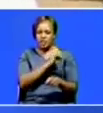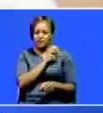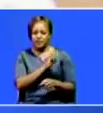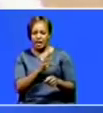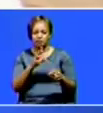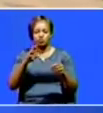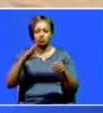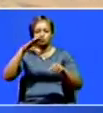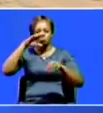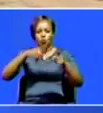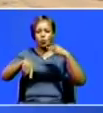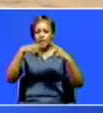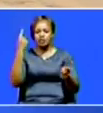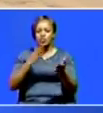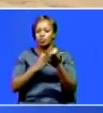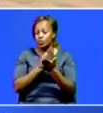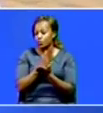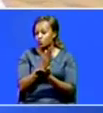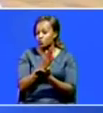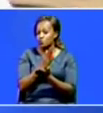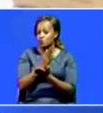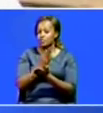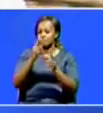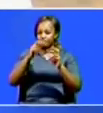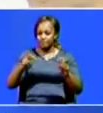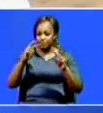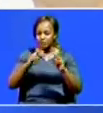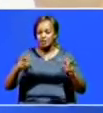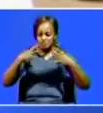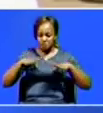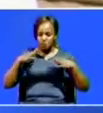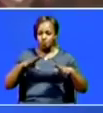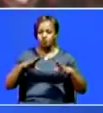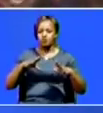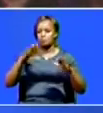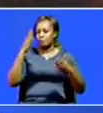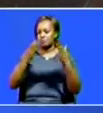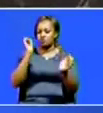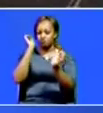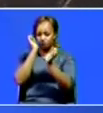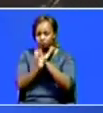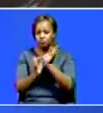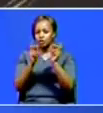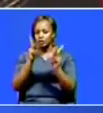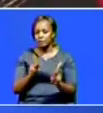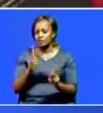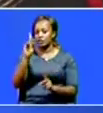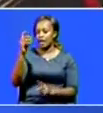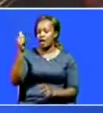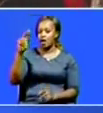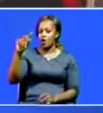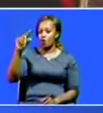mkurugenzi wa mashtaka ya umma na afisi ya mkurugenzi wa upelelezi wa jinai kumchukulia hatua mbunge wa Dagoretti North Simba